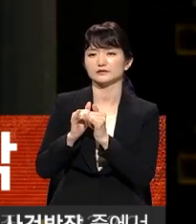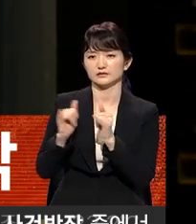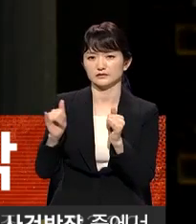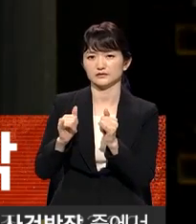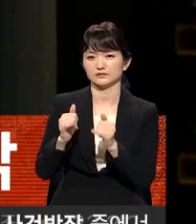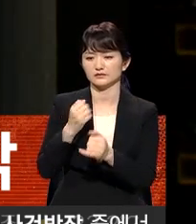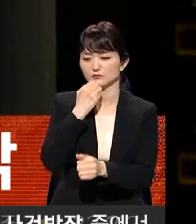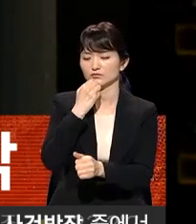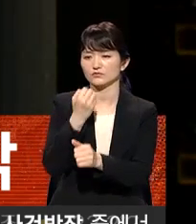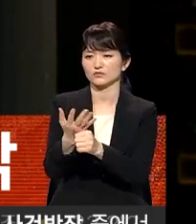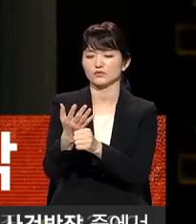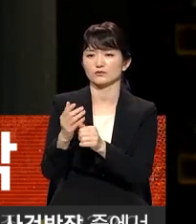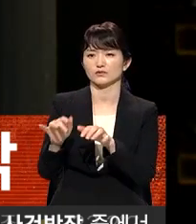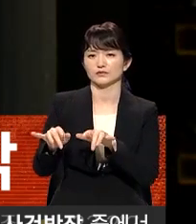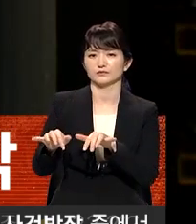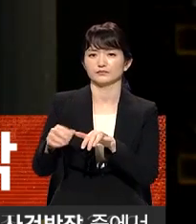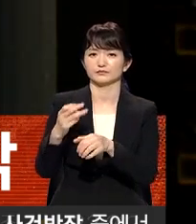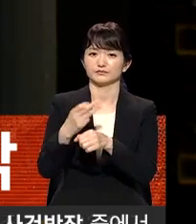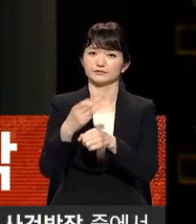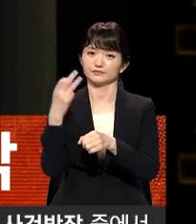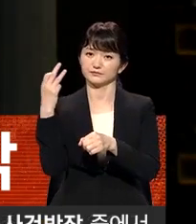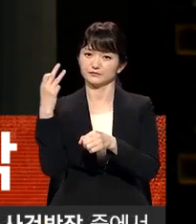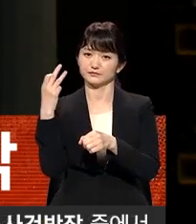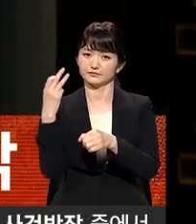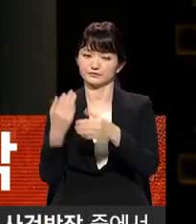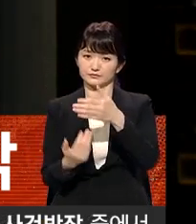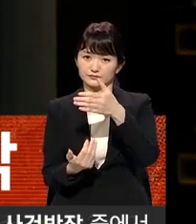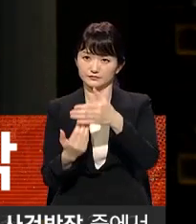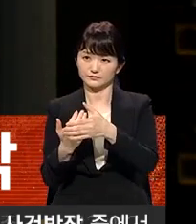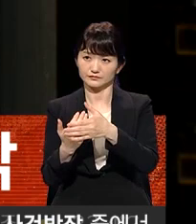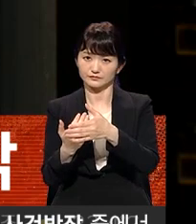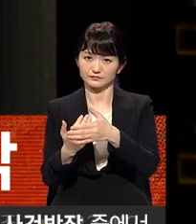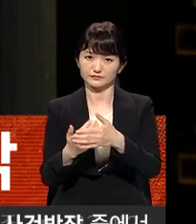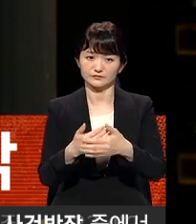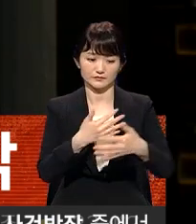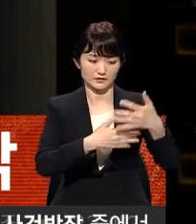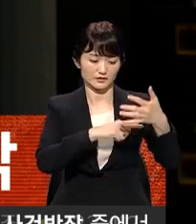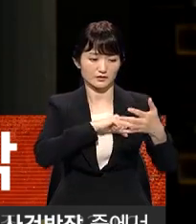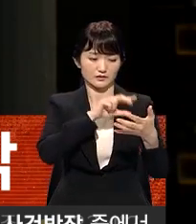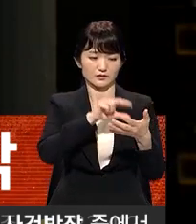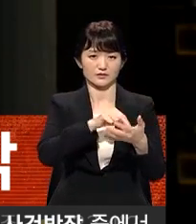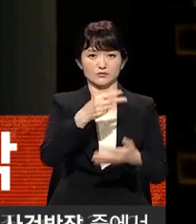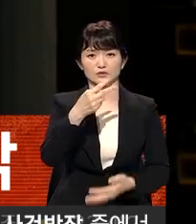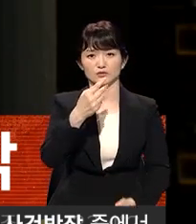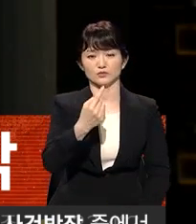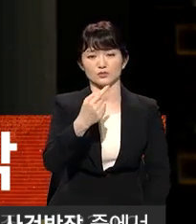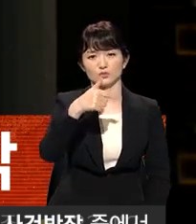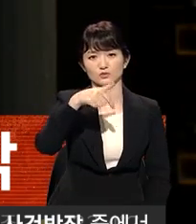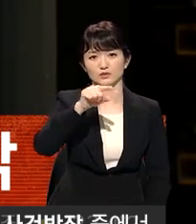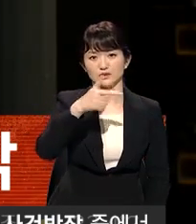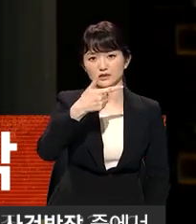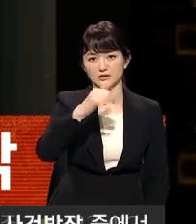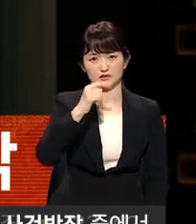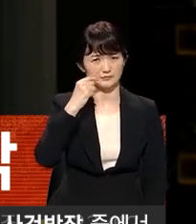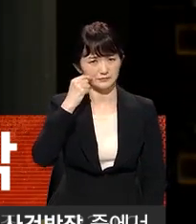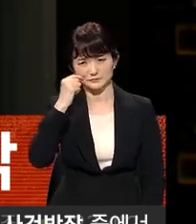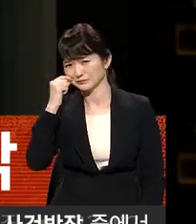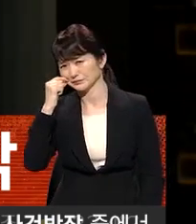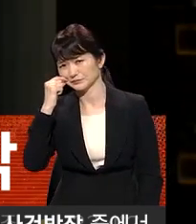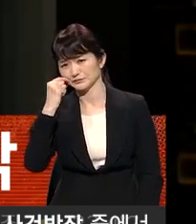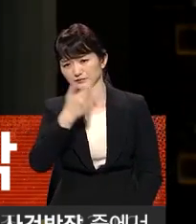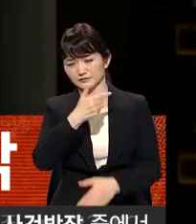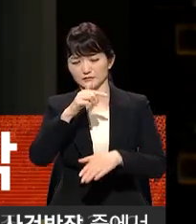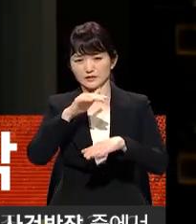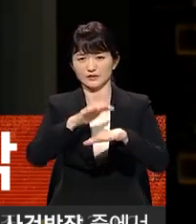이 13년 전 성폭행 사건 그 당시 이제이 도가니 영화 도가니가 있습니다 아주 흥행을 했었지 않습니까 그래서 대전판도관이라는